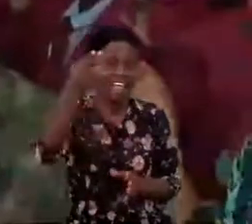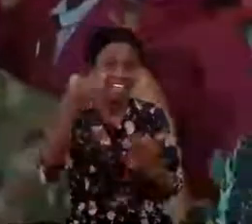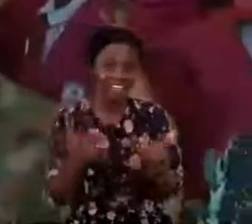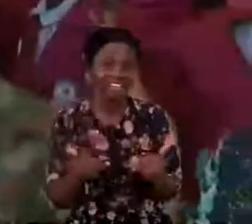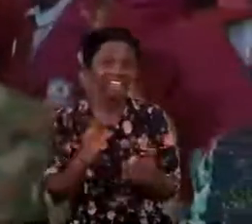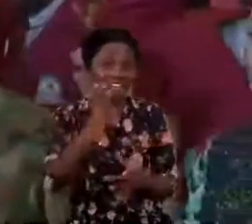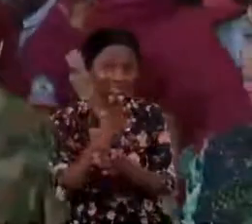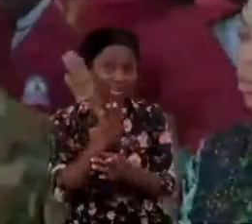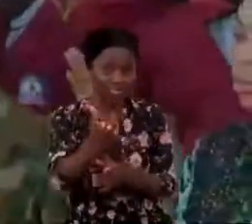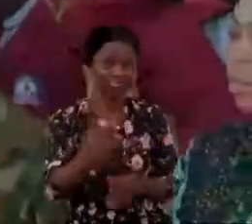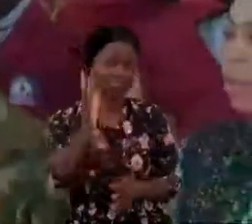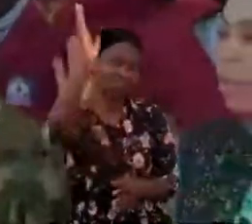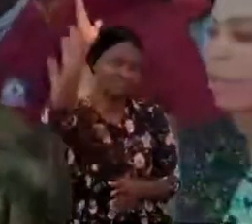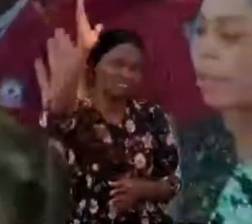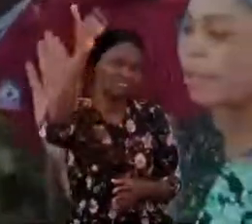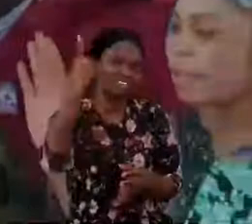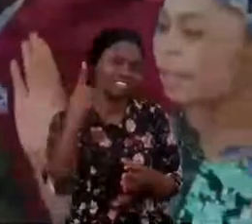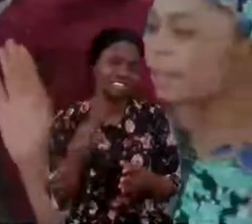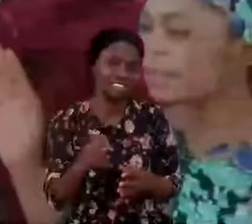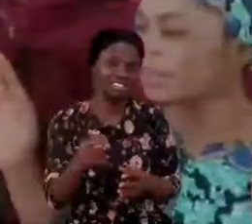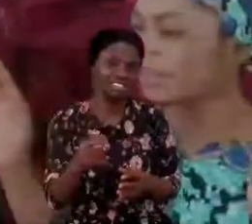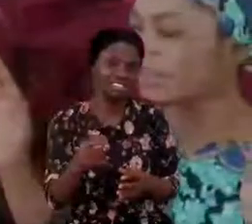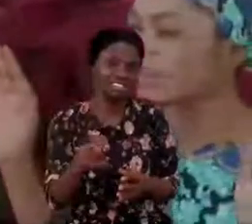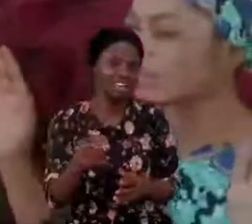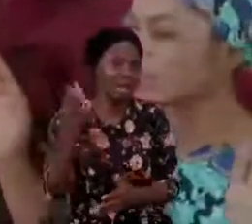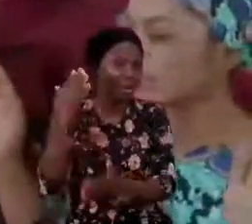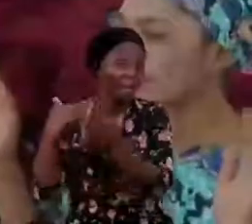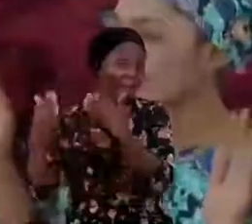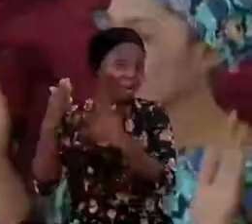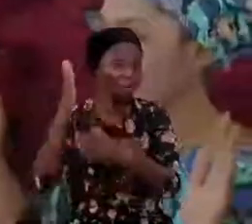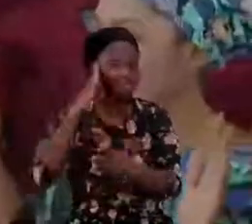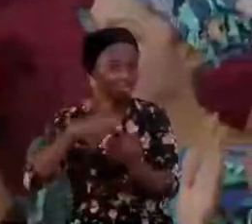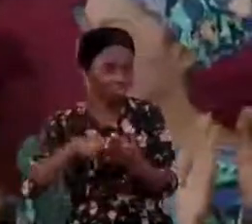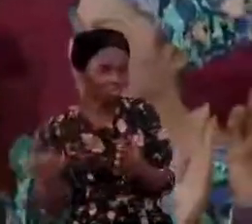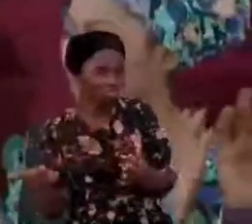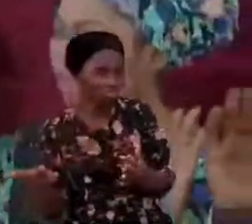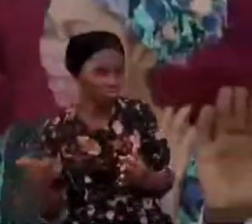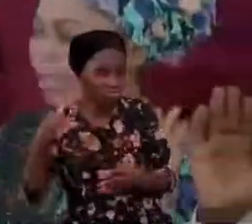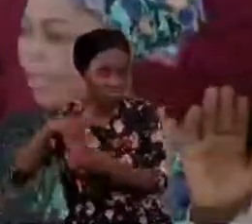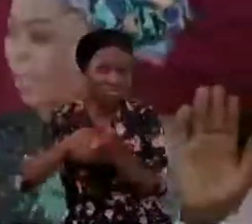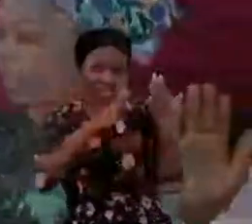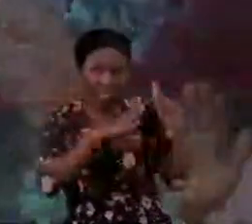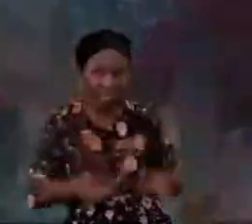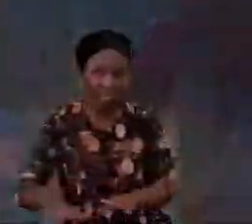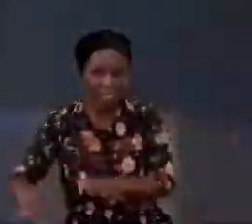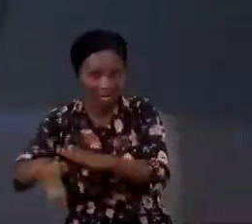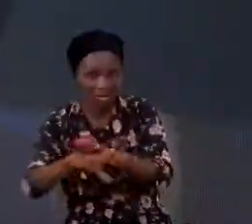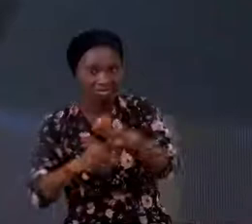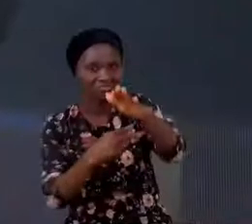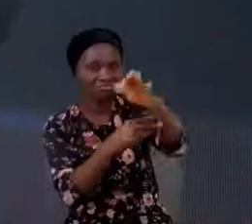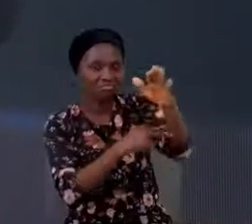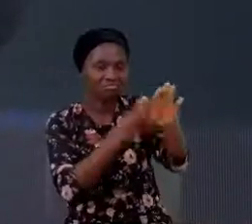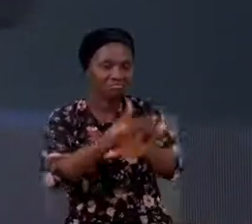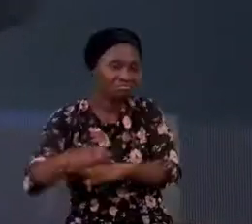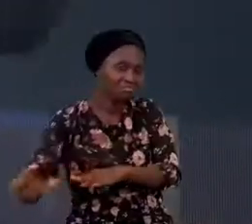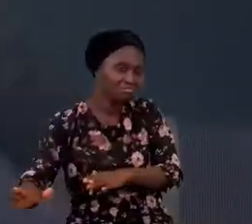passera sous l'eau, sous le pont, enseveli, enseveli, une nouvelle